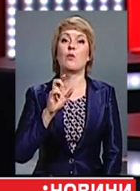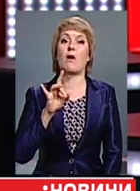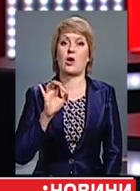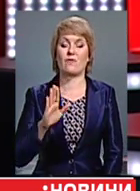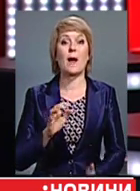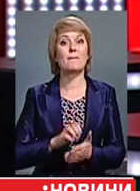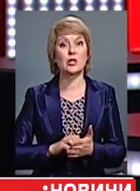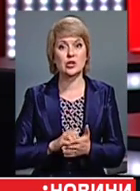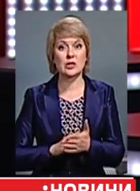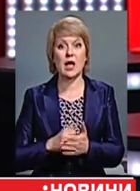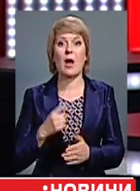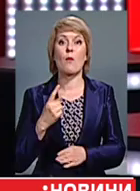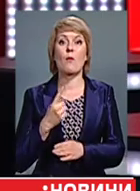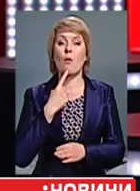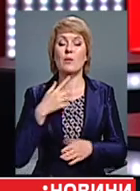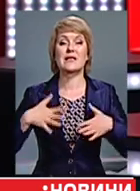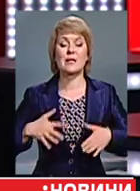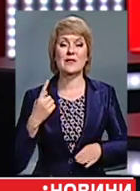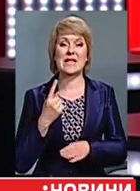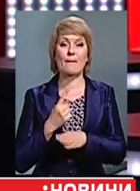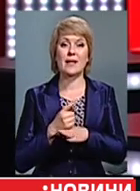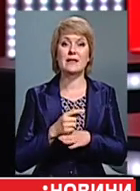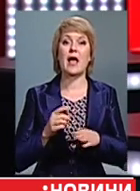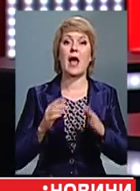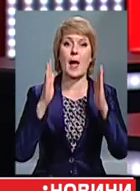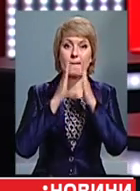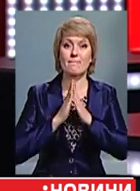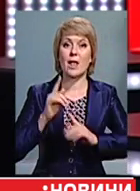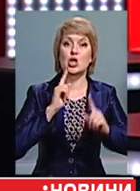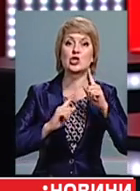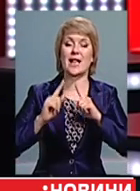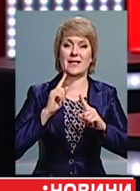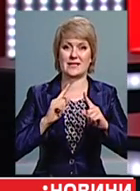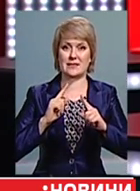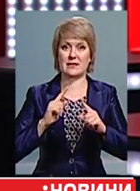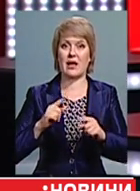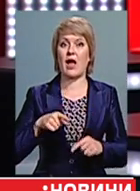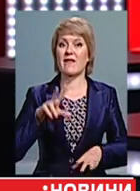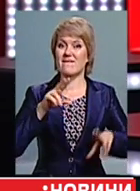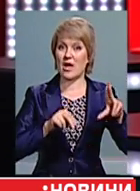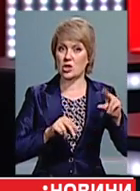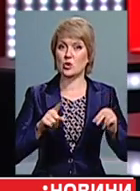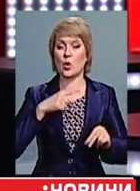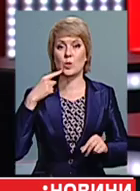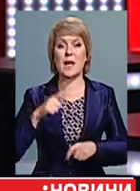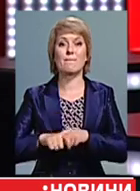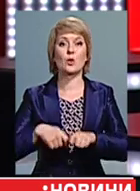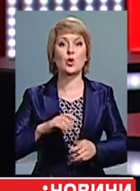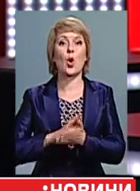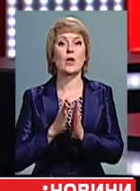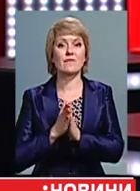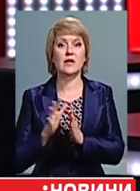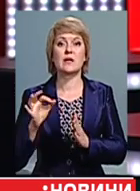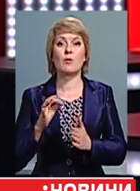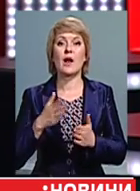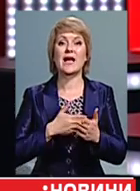півострова заборонити Меджліс. МЗС України вважає, Росія порушила конвенцію про ліквідацію расової дискримінації. Водночас у Меджлісі